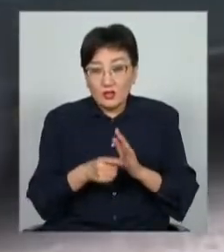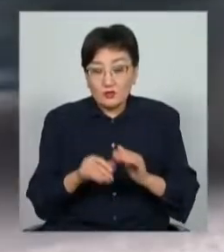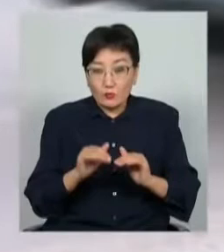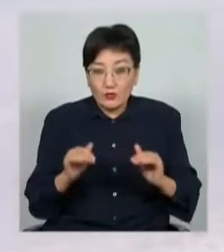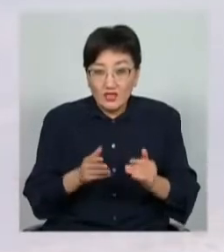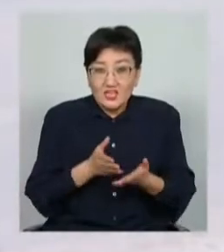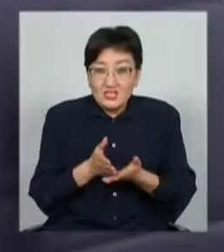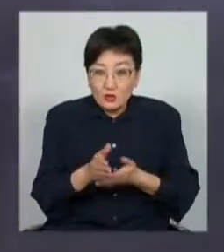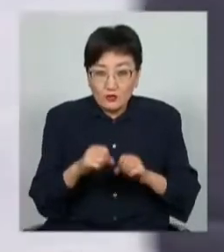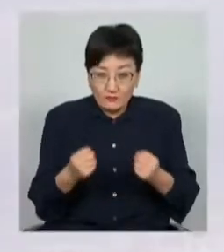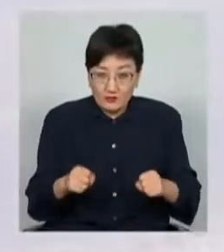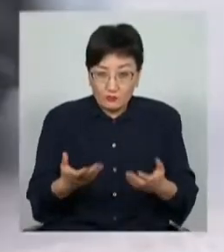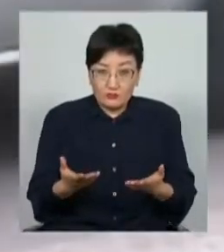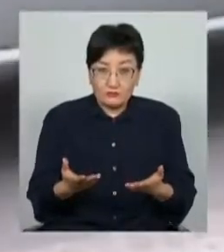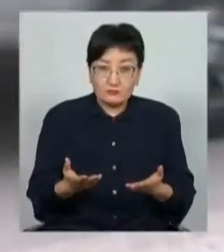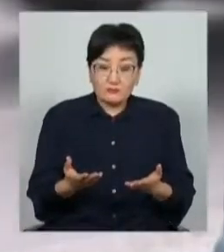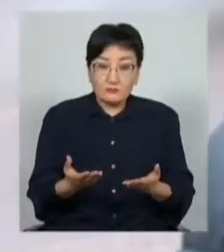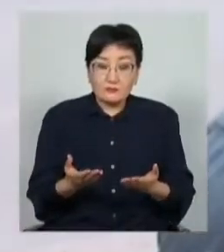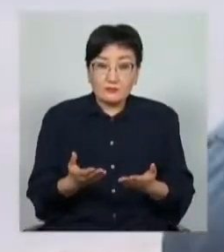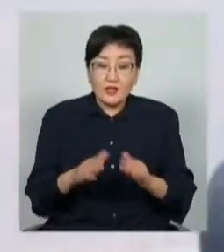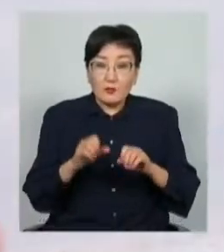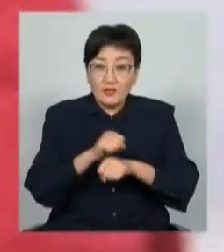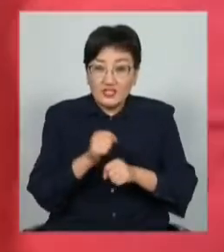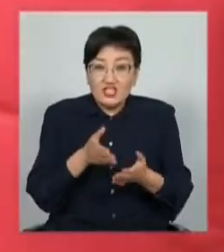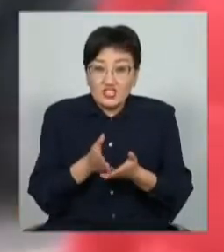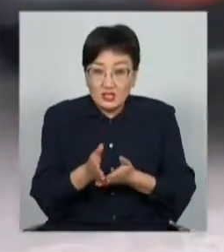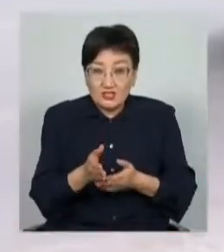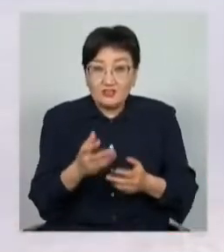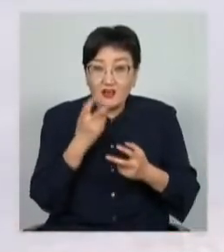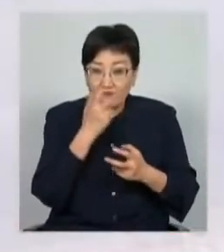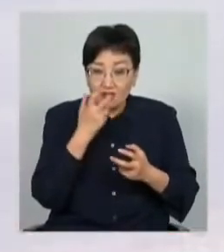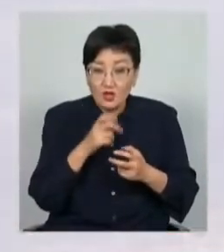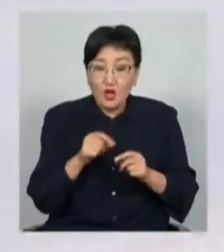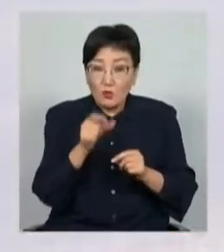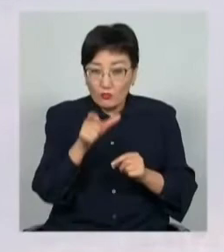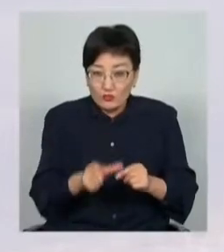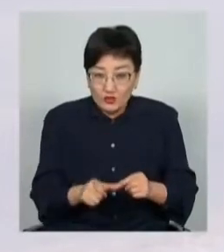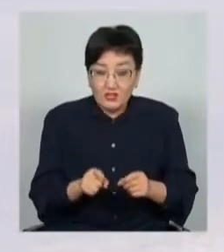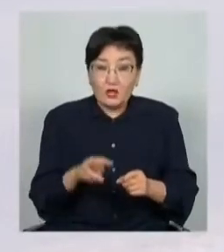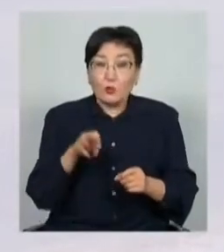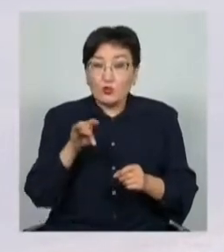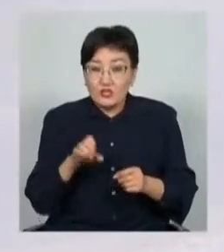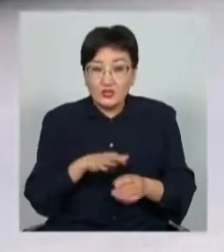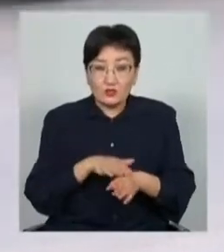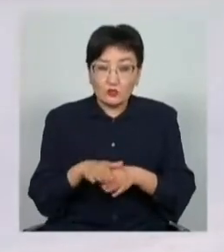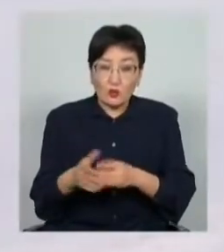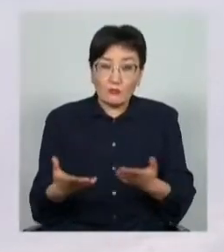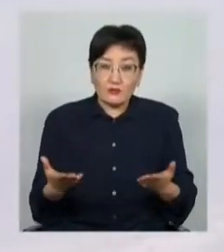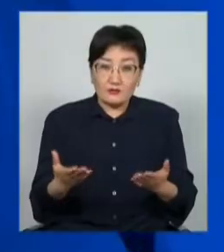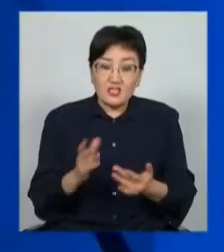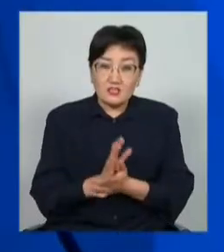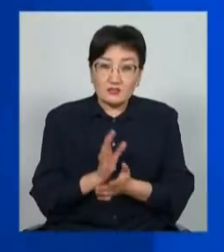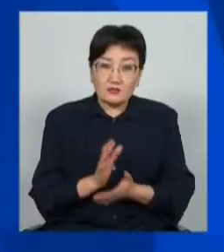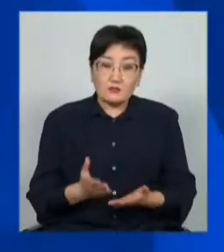кіру мүмкін емес. Ішіне кірсең уже иіс шығады. Тоже бутылкалар жатыр, қоқыстар жатыр. Кіру мүмкін